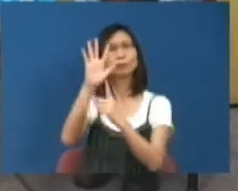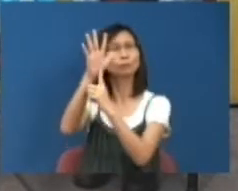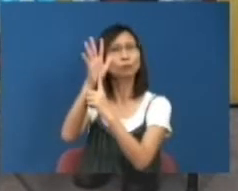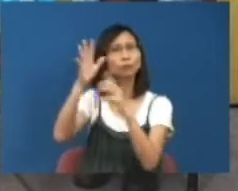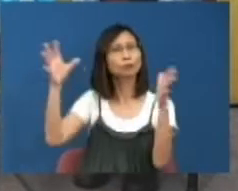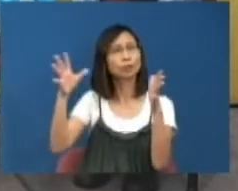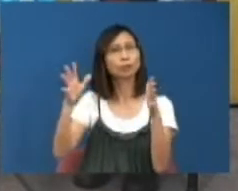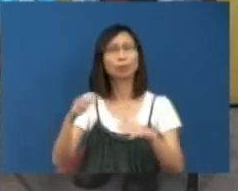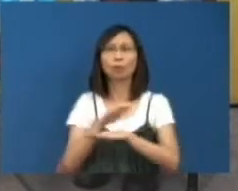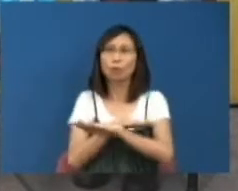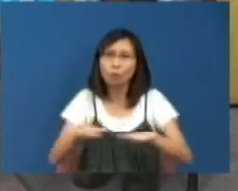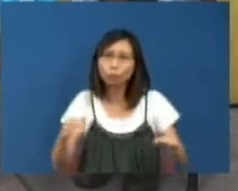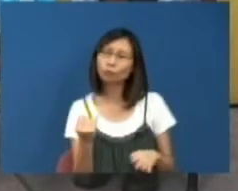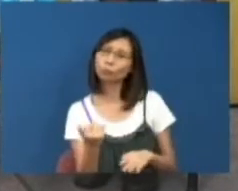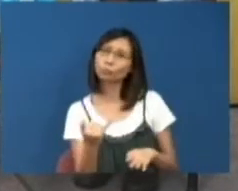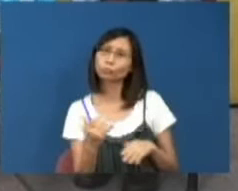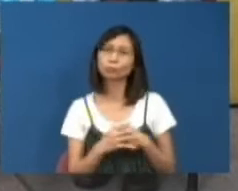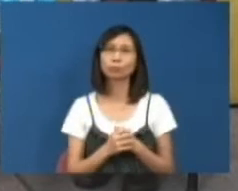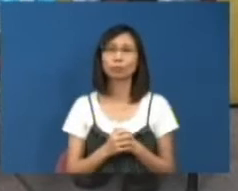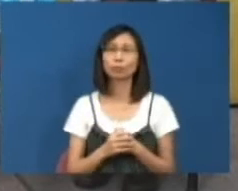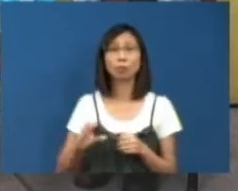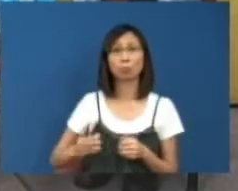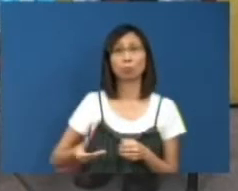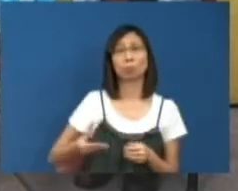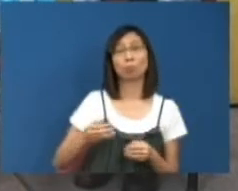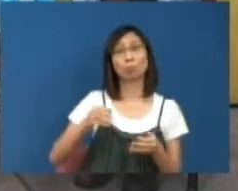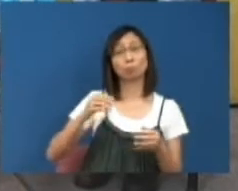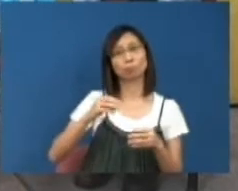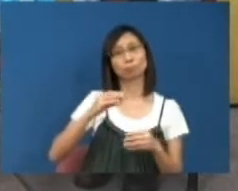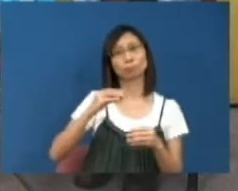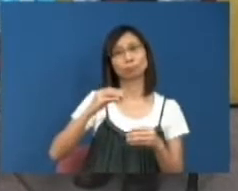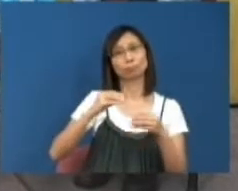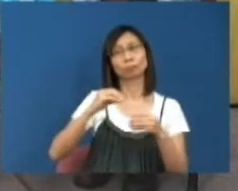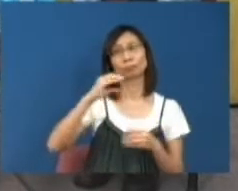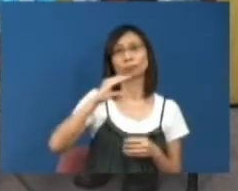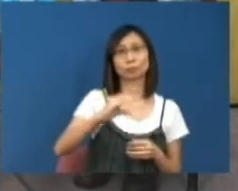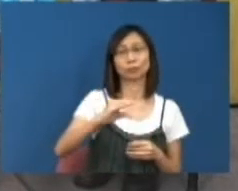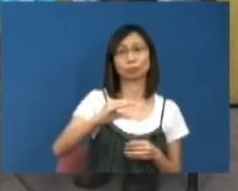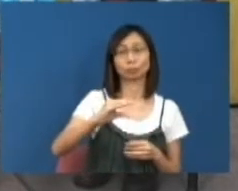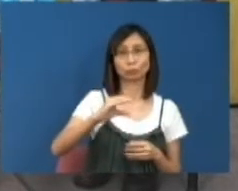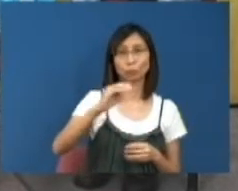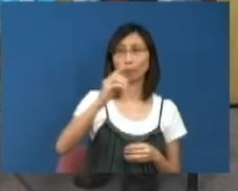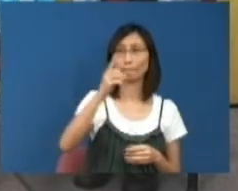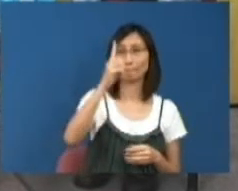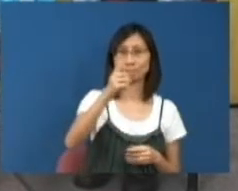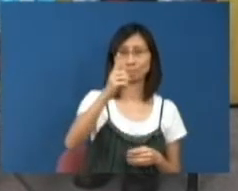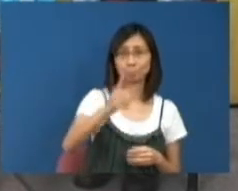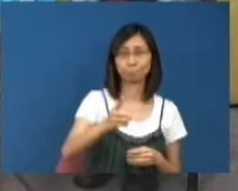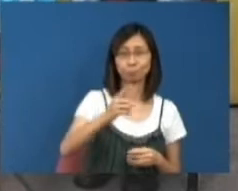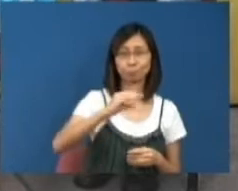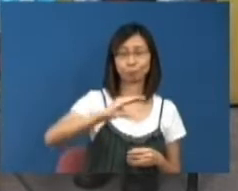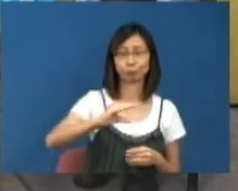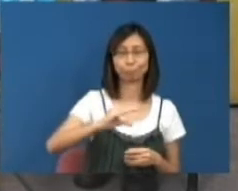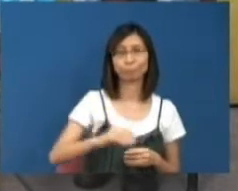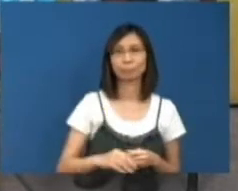安全嘅咧？佢成億元一支噶嘛，咁佢嗰個 replacement cost 咁高，咁會唔會即係？打完